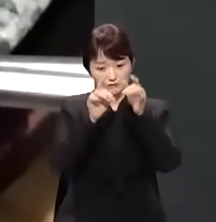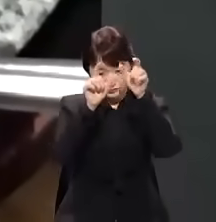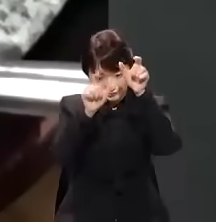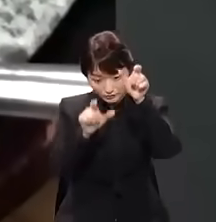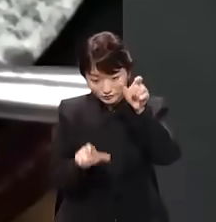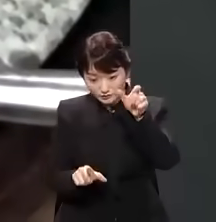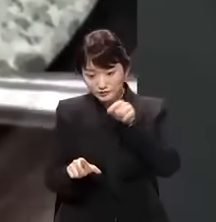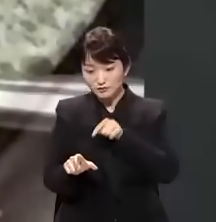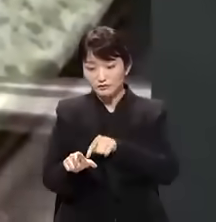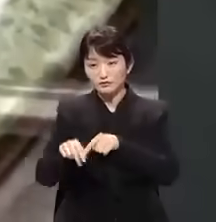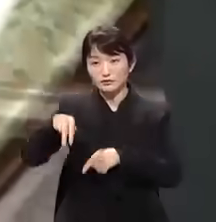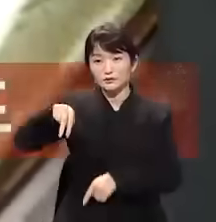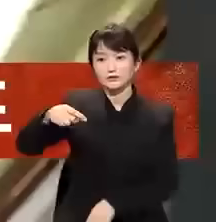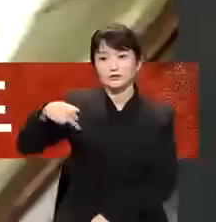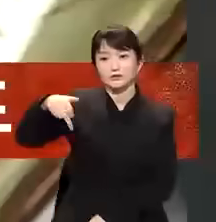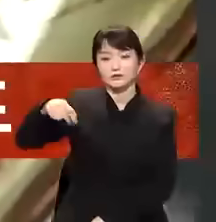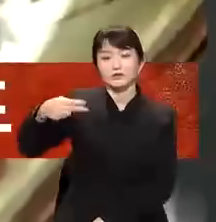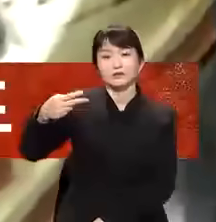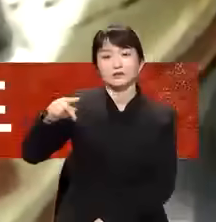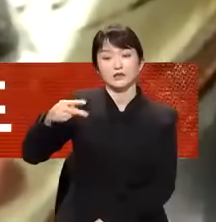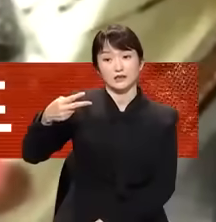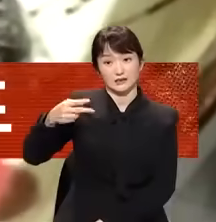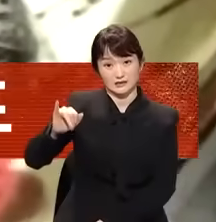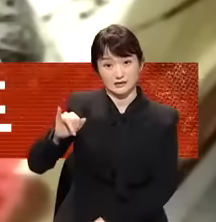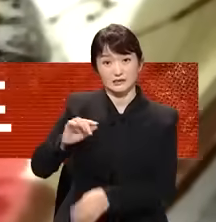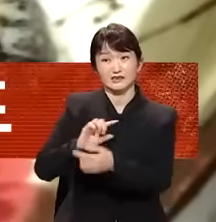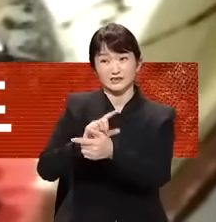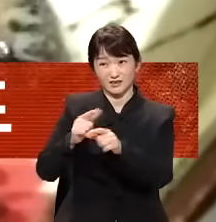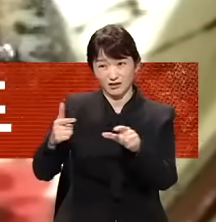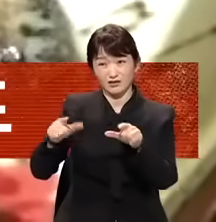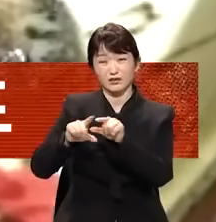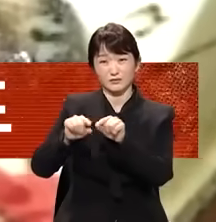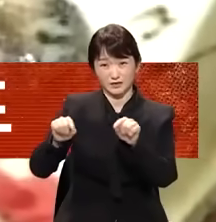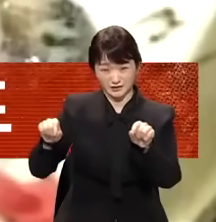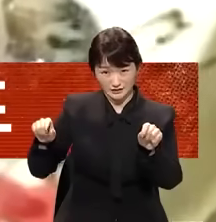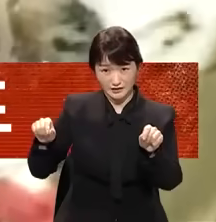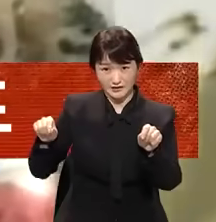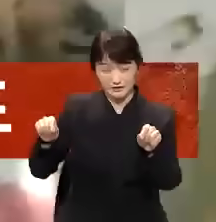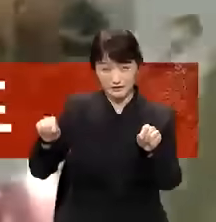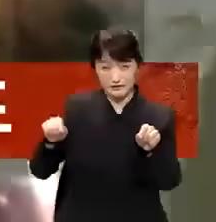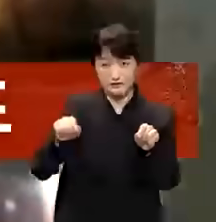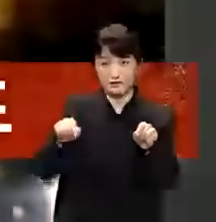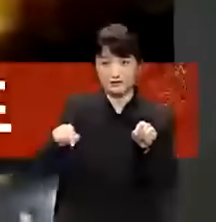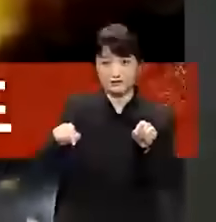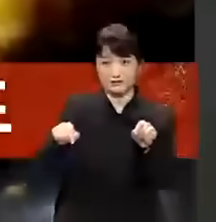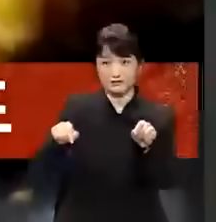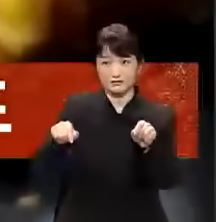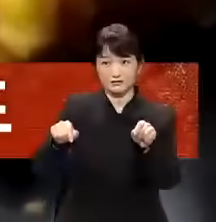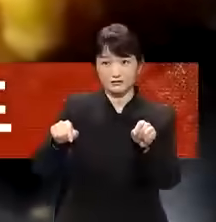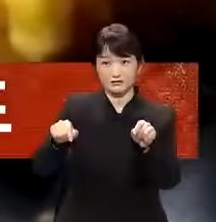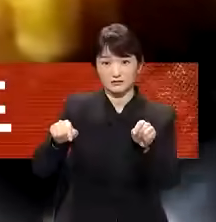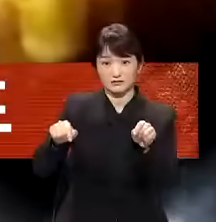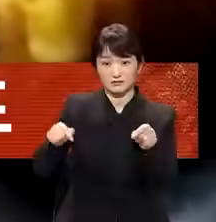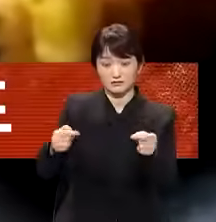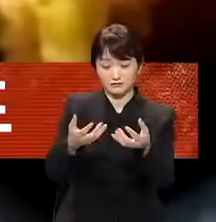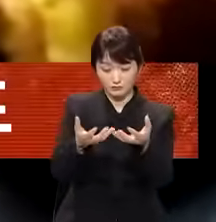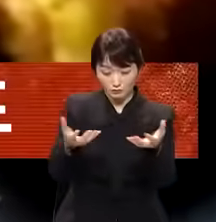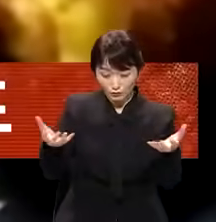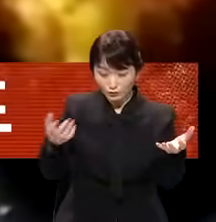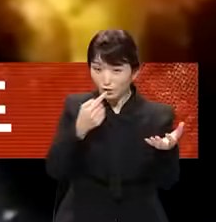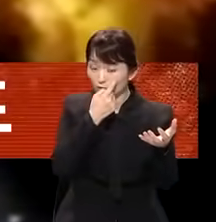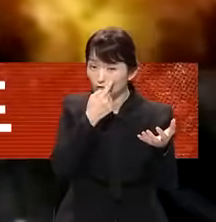일명 스기 다이라고 하는 이제 그 무슨 그 여러 가지 그냥 뭐 주는 밑반찬 비슷한 것 그런 것들 함께 여러 가지 나오는 걸 다